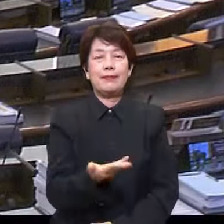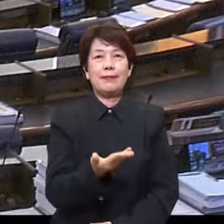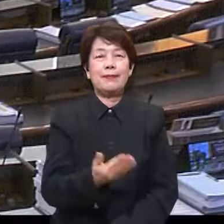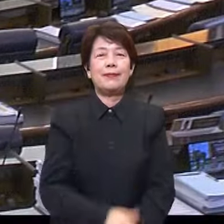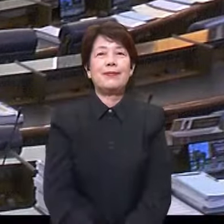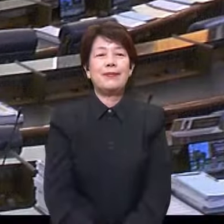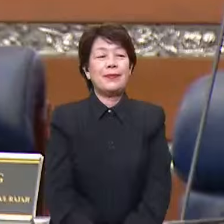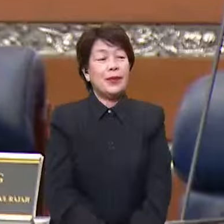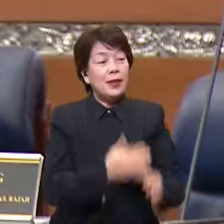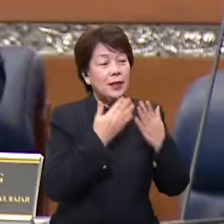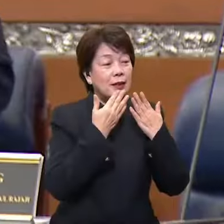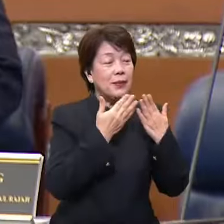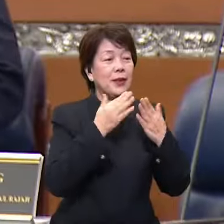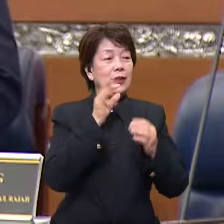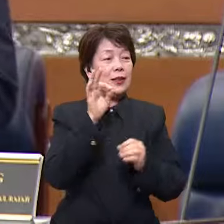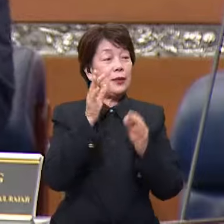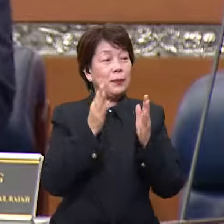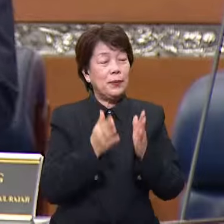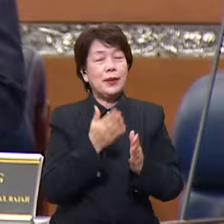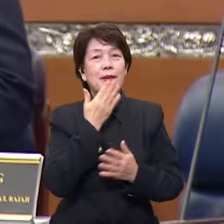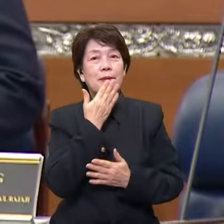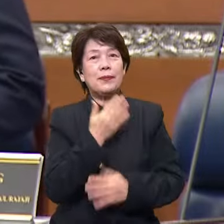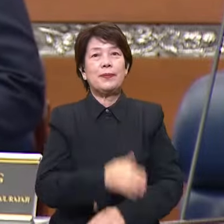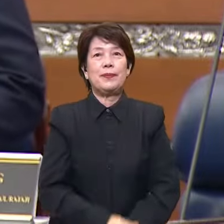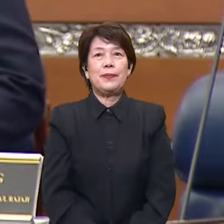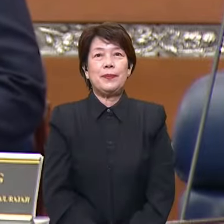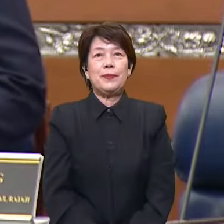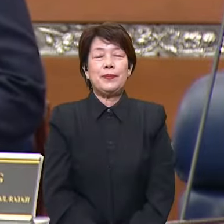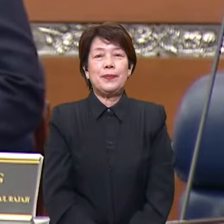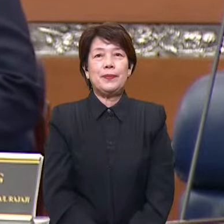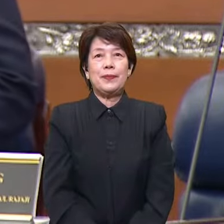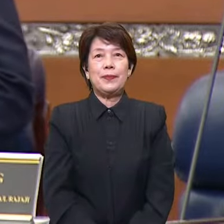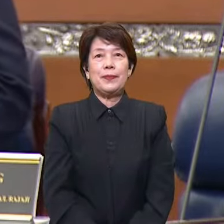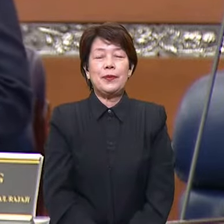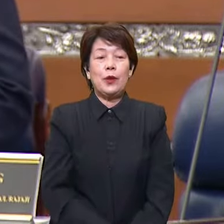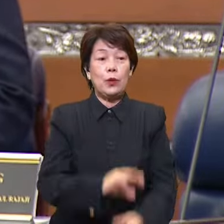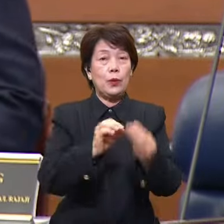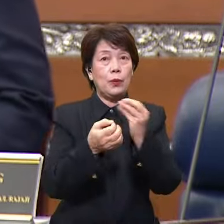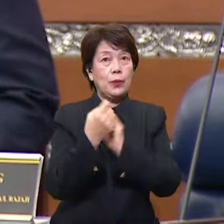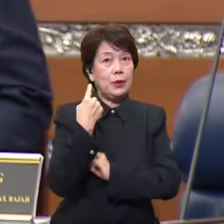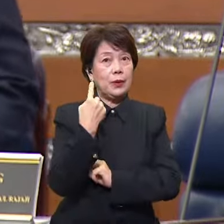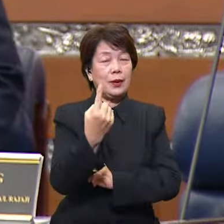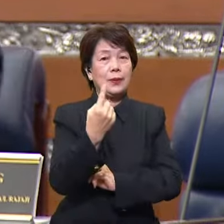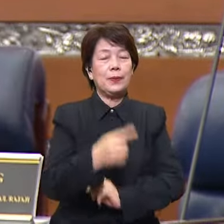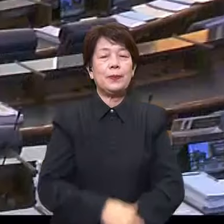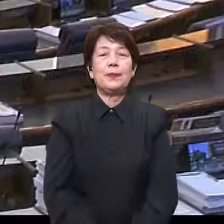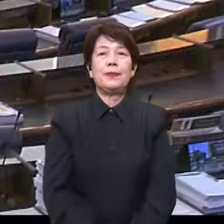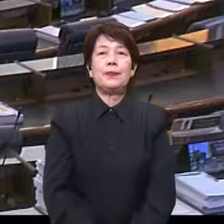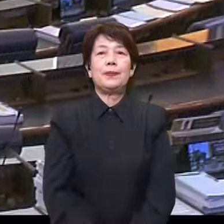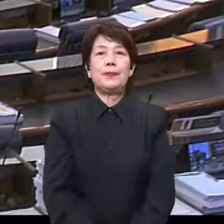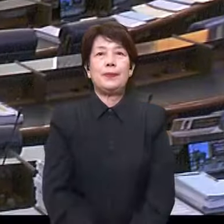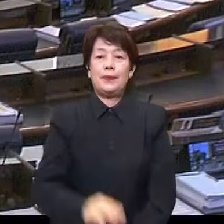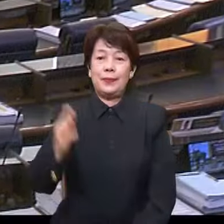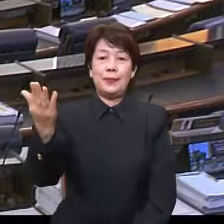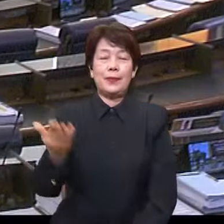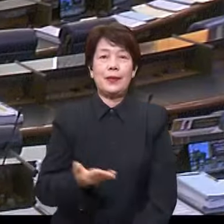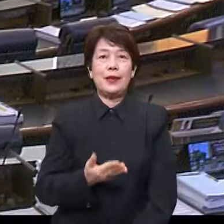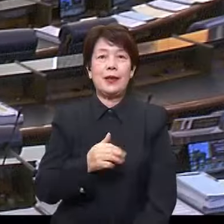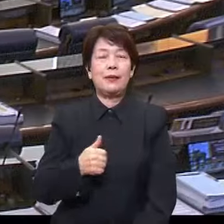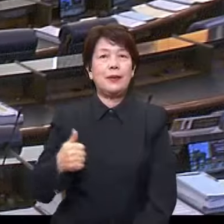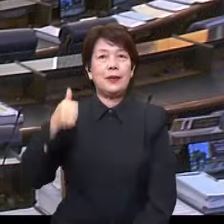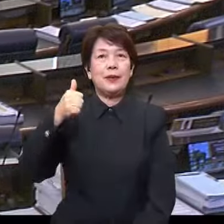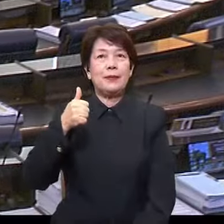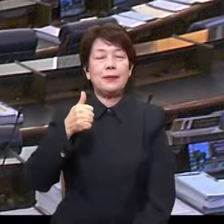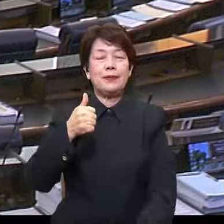Terima kasih, Speaker. Soalan Pulai nombor satu. Silakan, Menteri. Terima